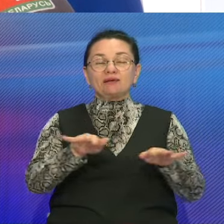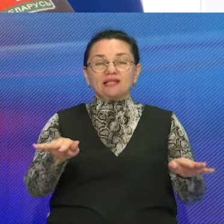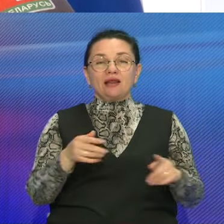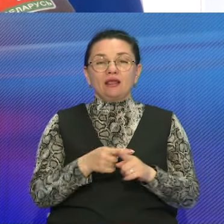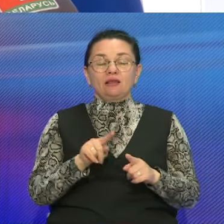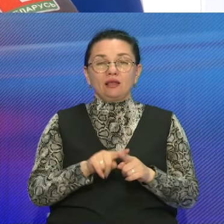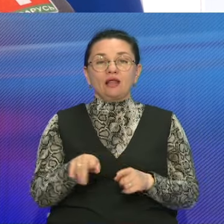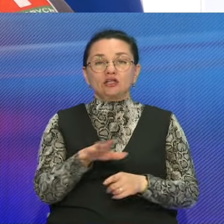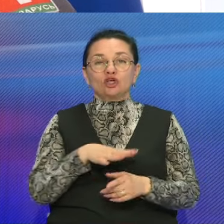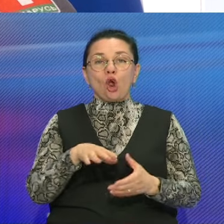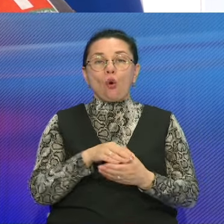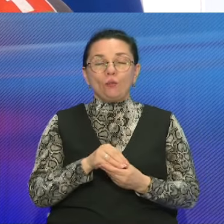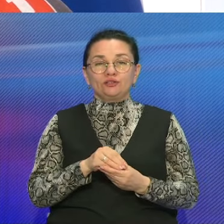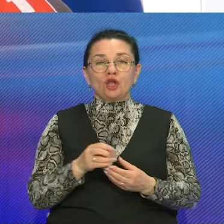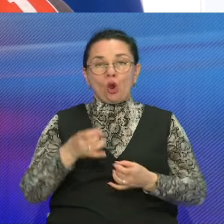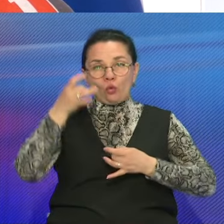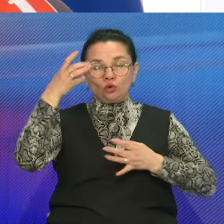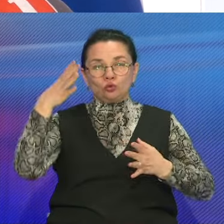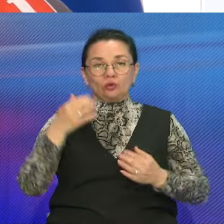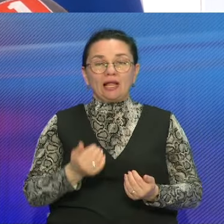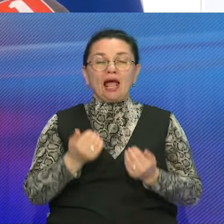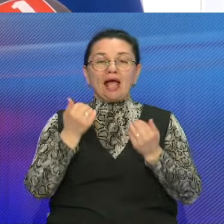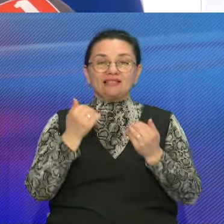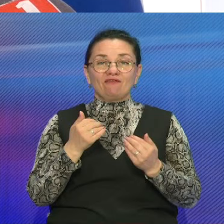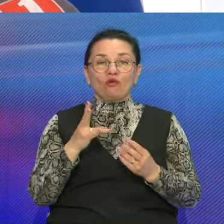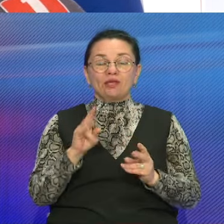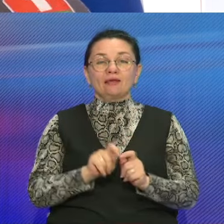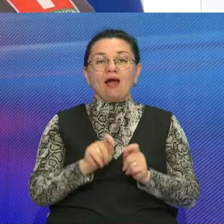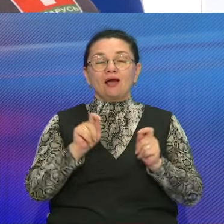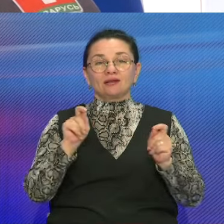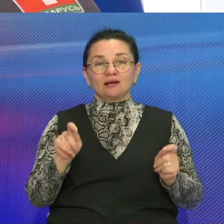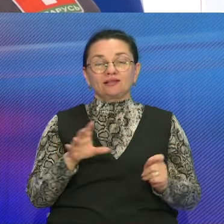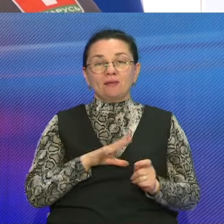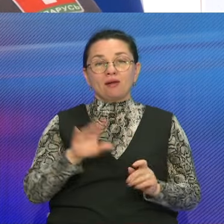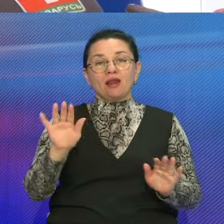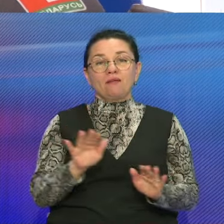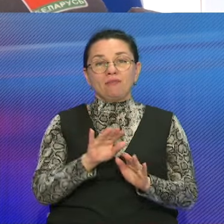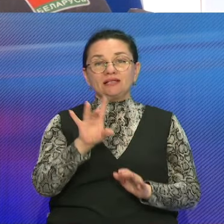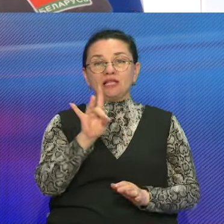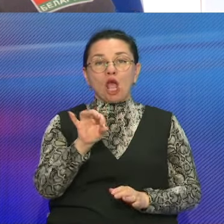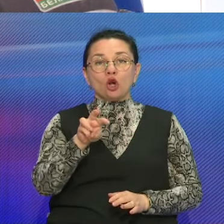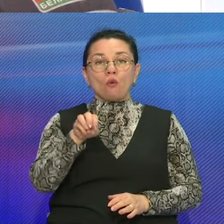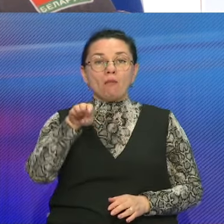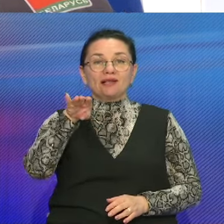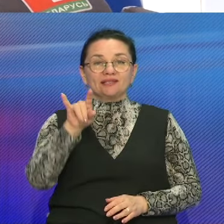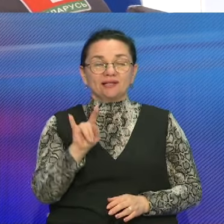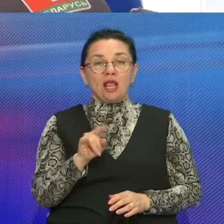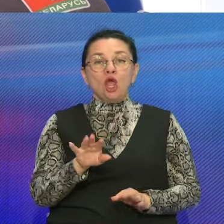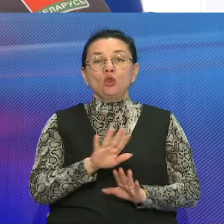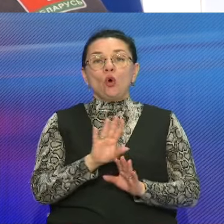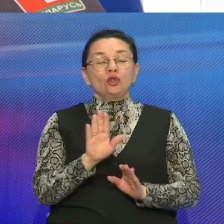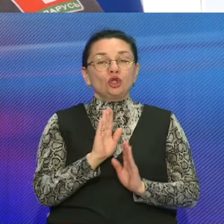нашей общей, между прочим, культуры. Сегодня вот на открытии романсы были замечательные, но не все же романсами испытывается